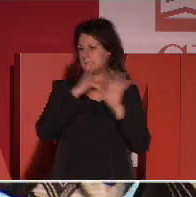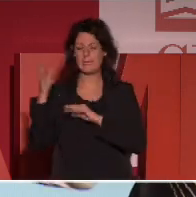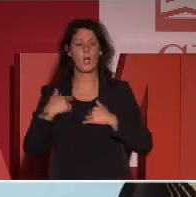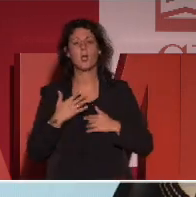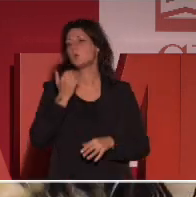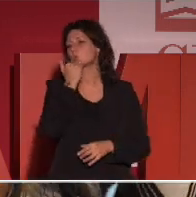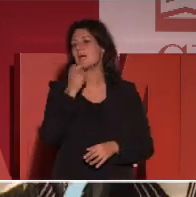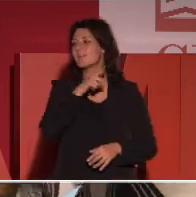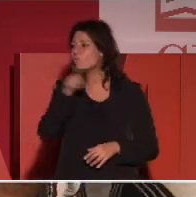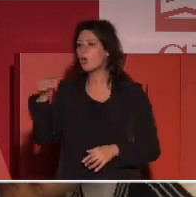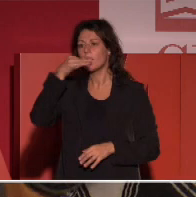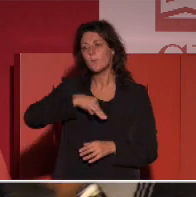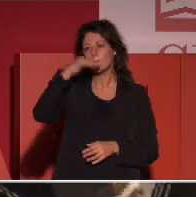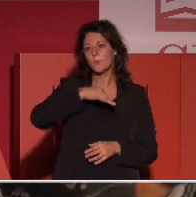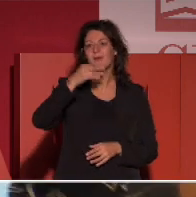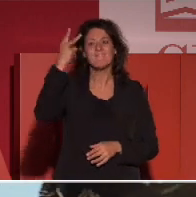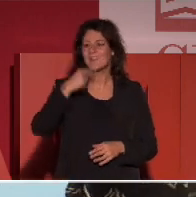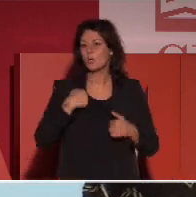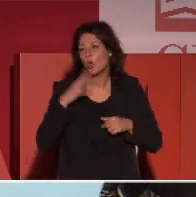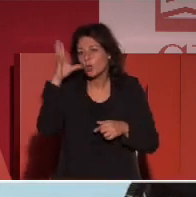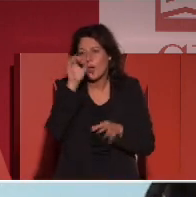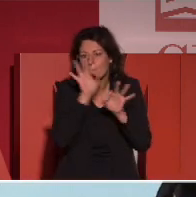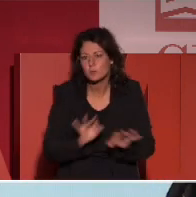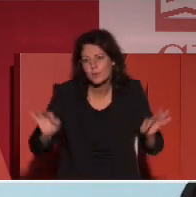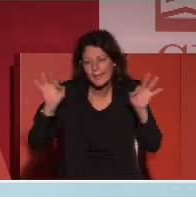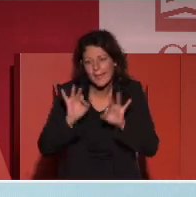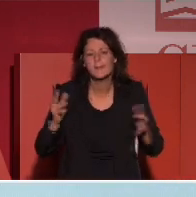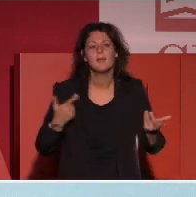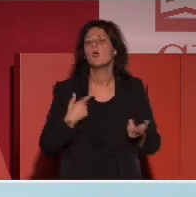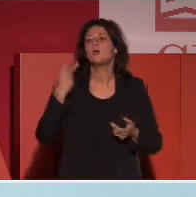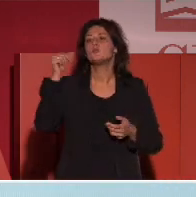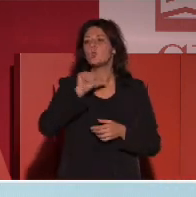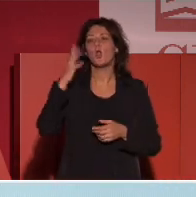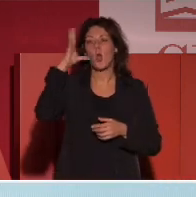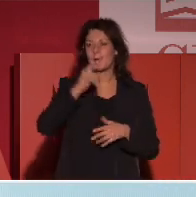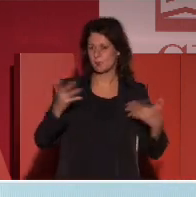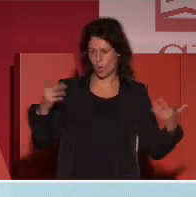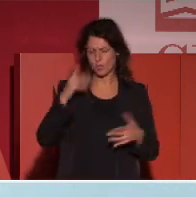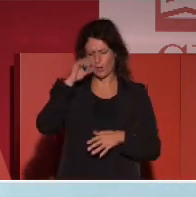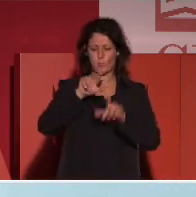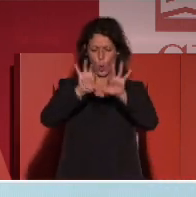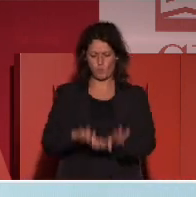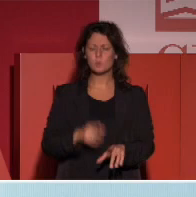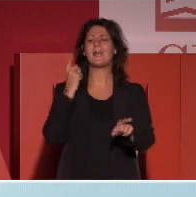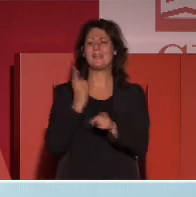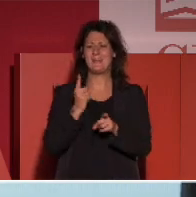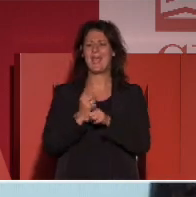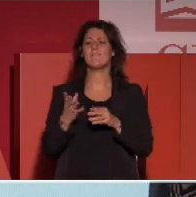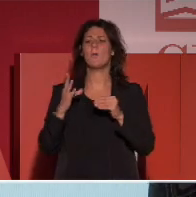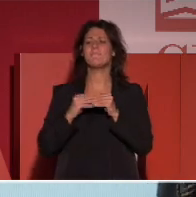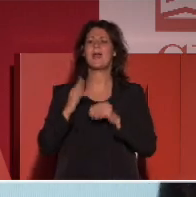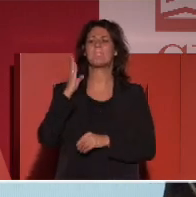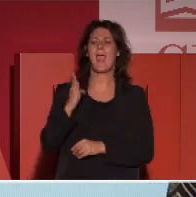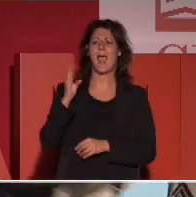ho solo capito che è meglio che faccio il backup ogni tanto questa è l'unica cosa che mi è rimasta file backup